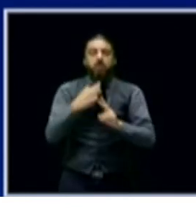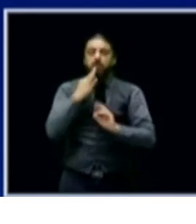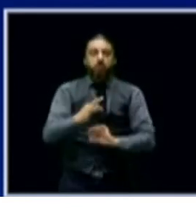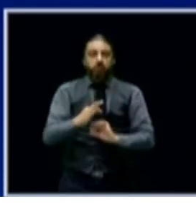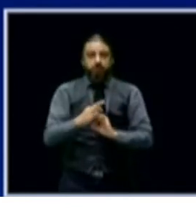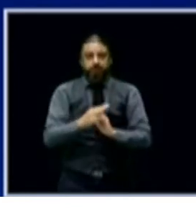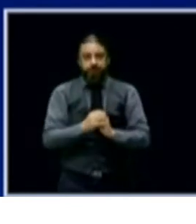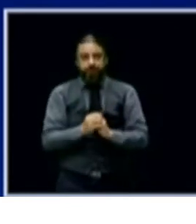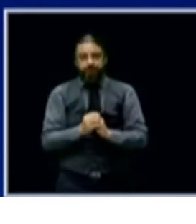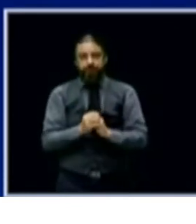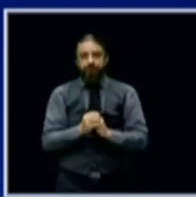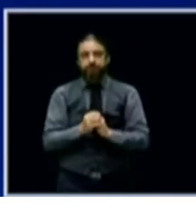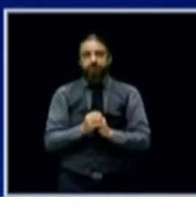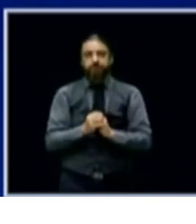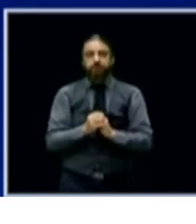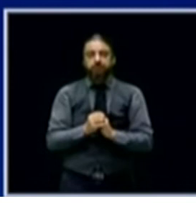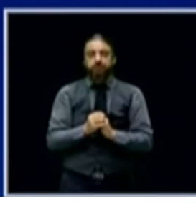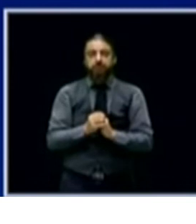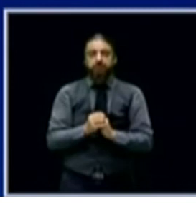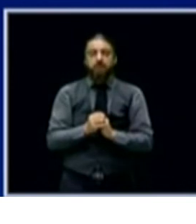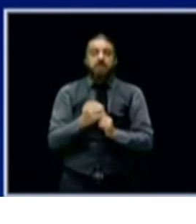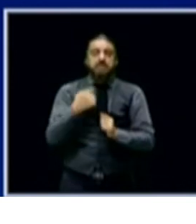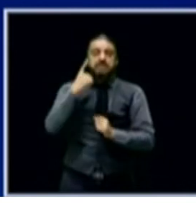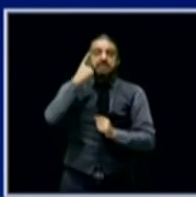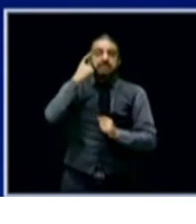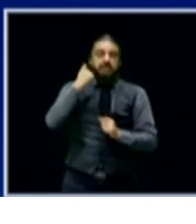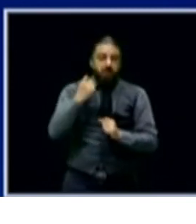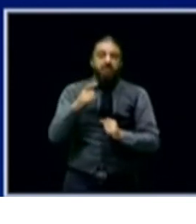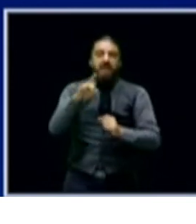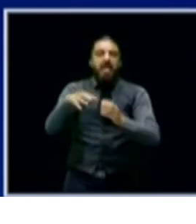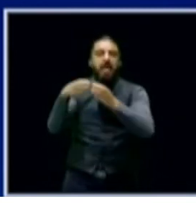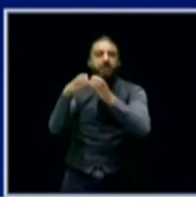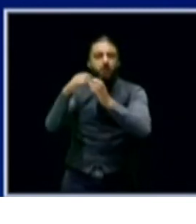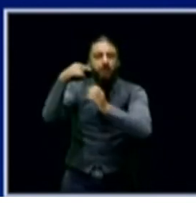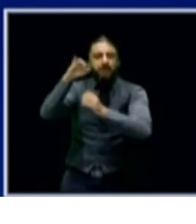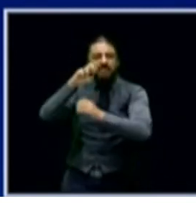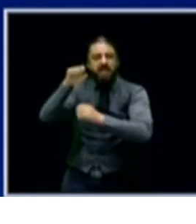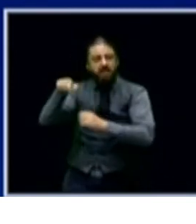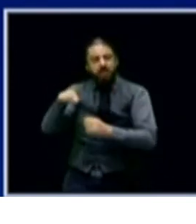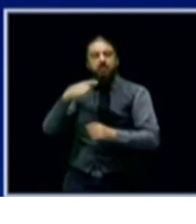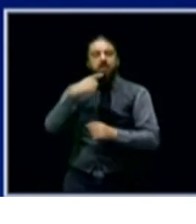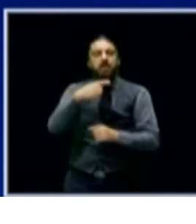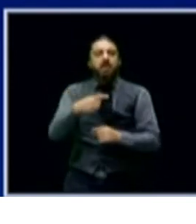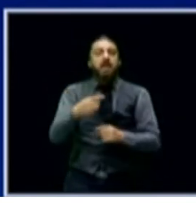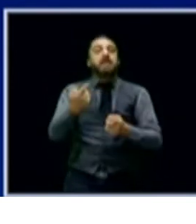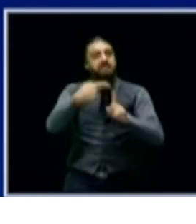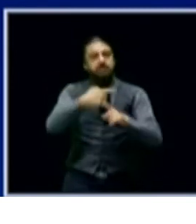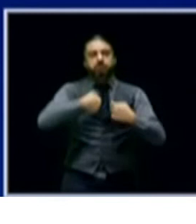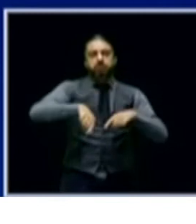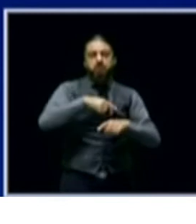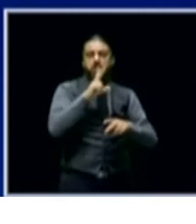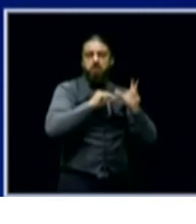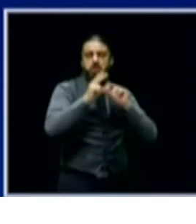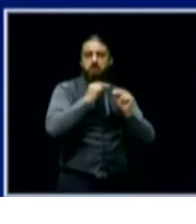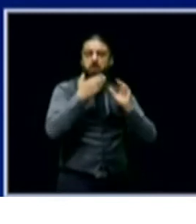ξέρουμε πολύ καλά, είναι κάτι που σημαίνει και η Επιτροπή Πυσαρίδη, αλλά το έχουμε συζητήσει πολλές φορές, ότι